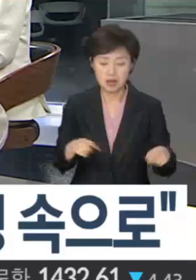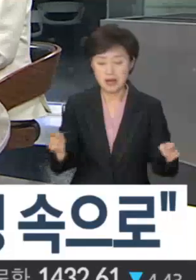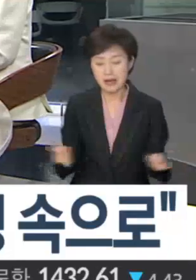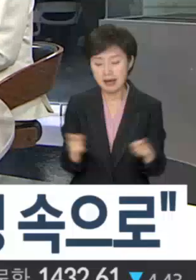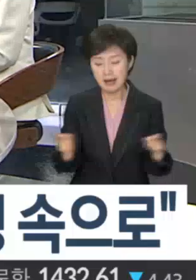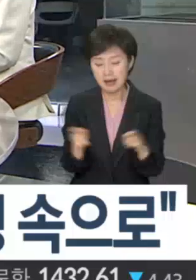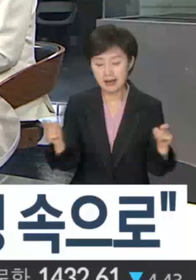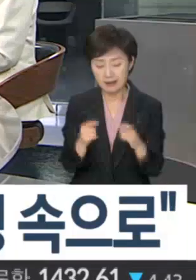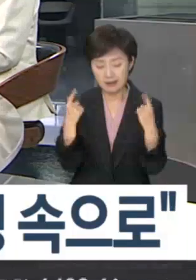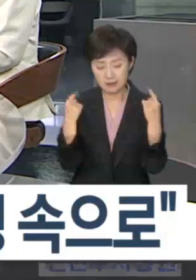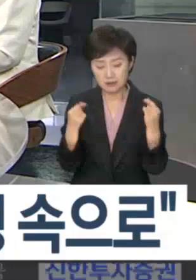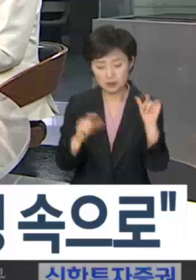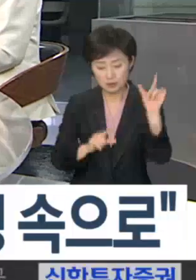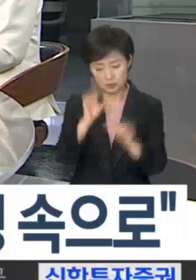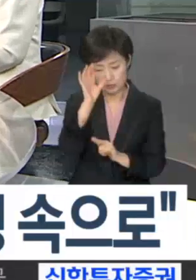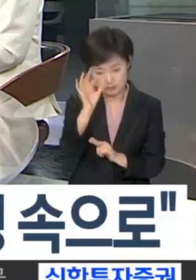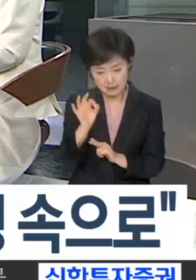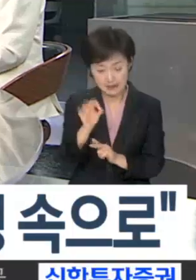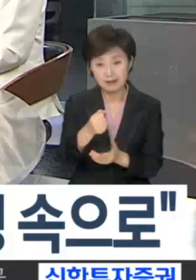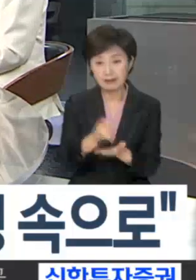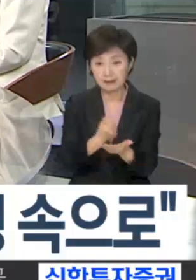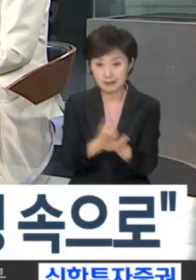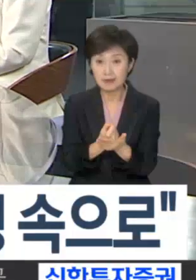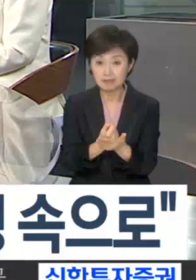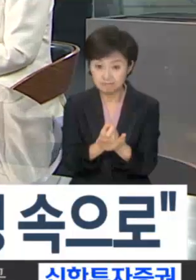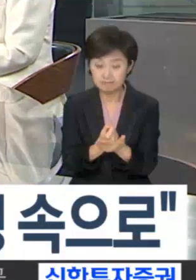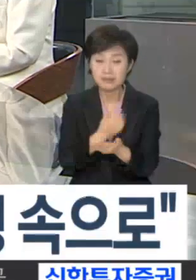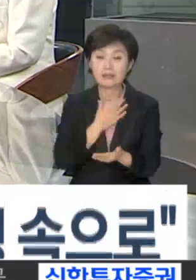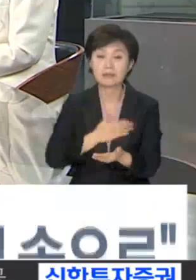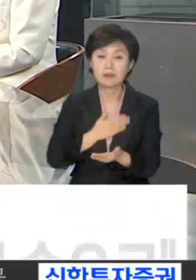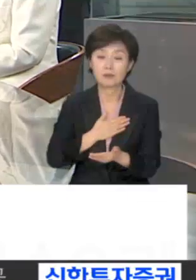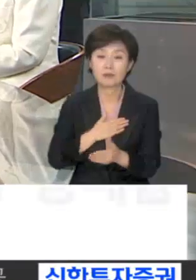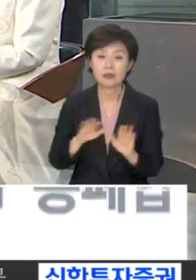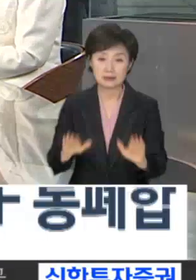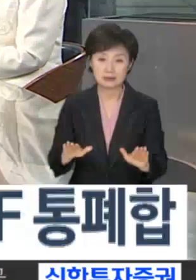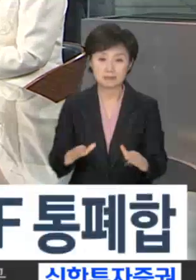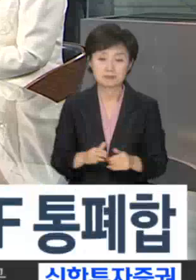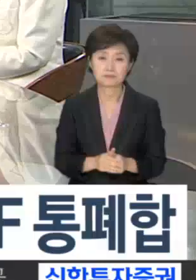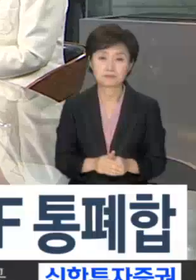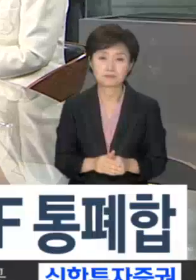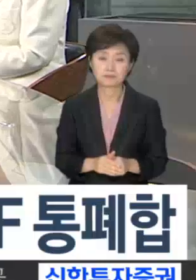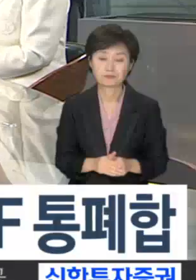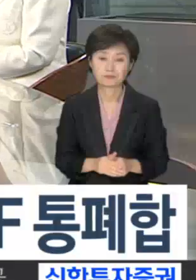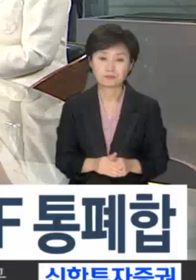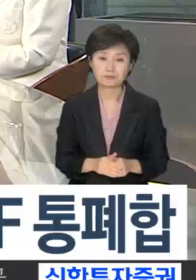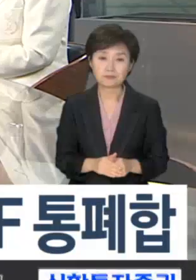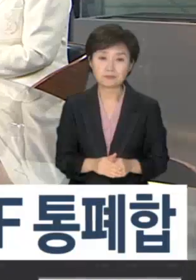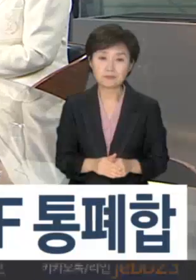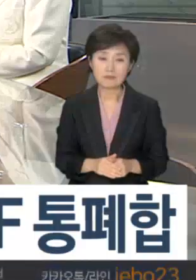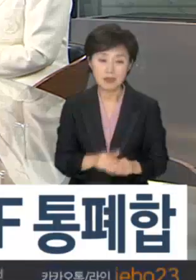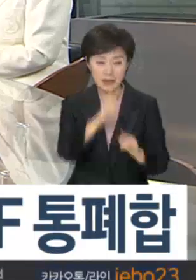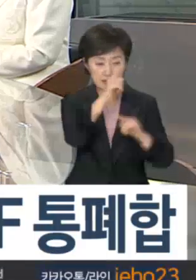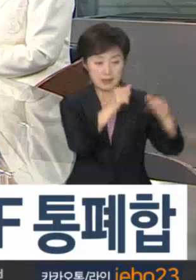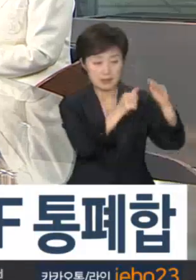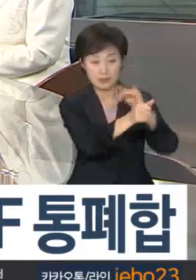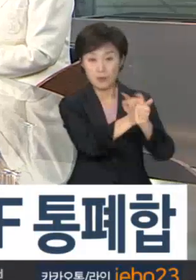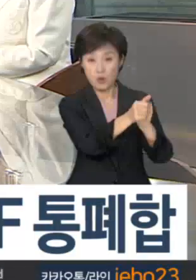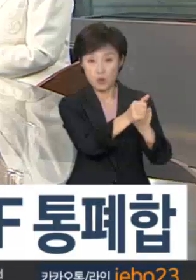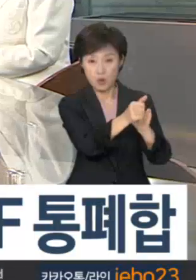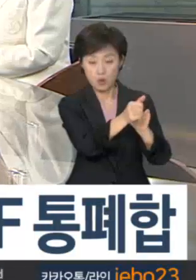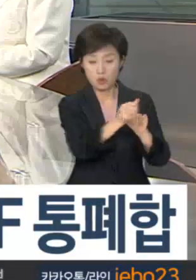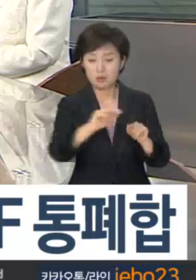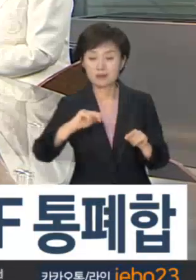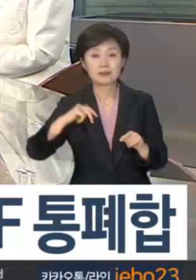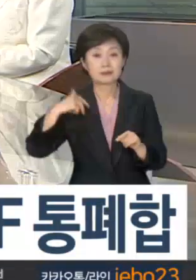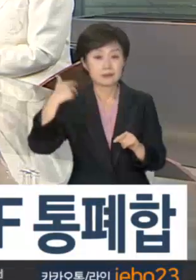않나라는 어떤 안타까움을 피력해 주신 것 같은데 그렇다면 지금 뭐 차후에 다시 이야기하겠습니다만 이 대표도 다음 주부터